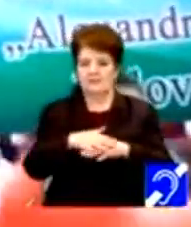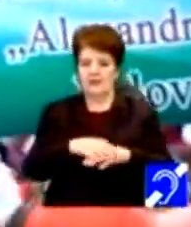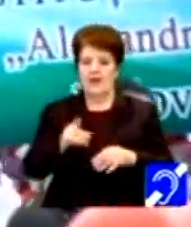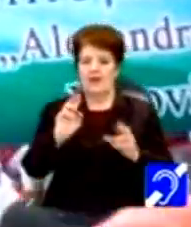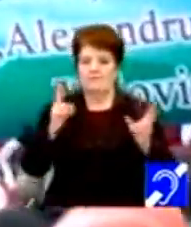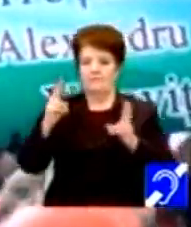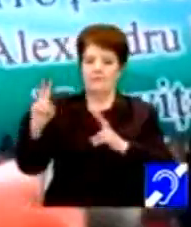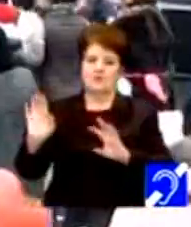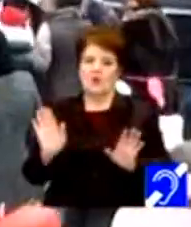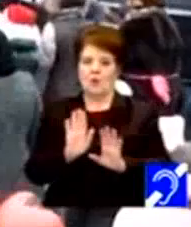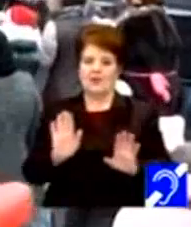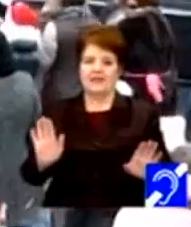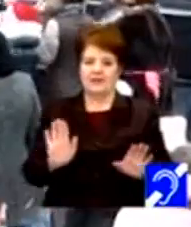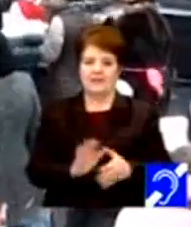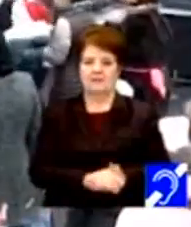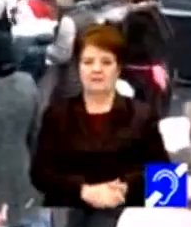hore și au cântat.